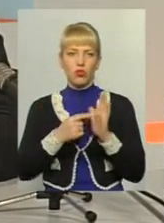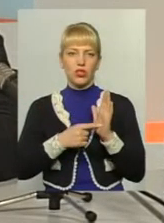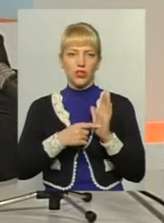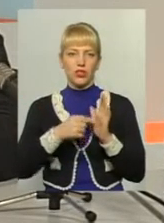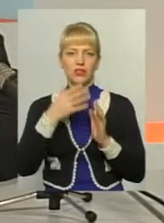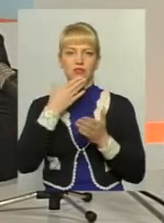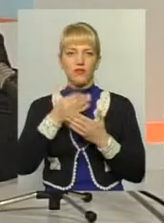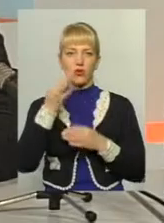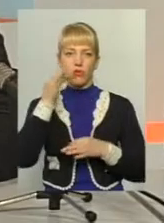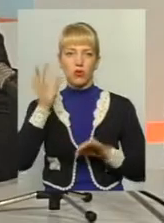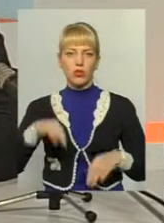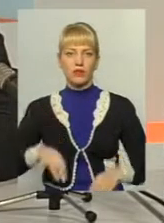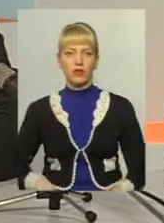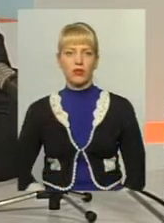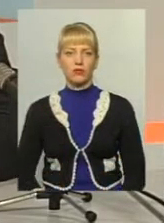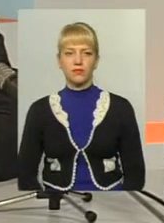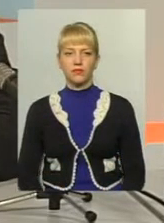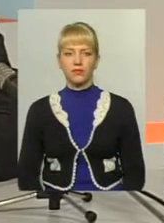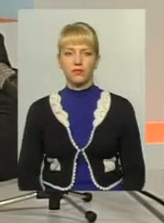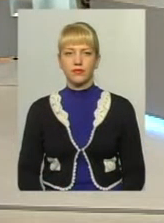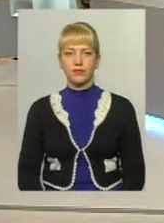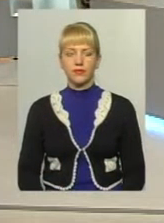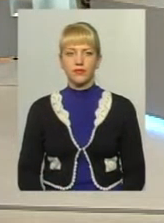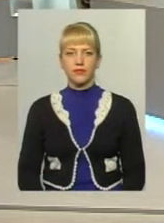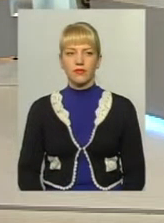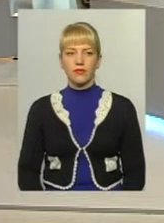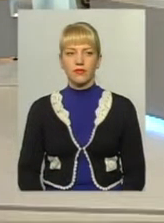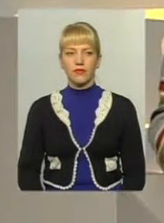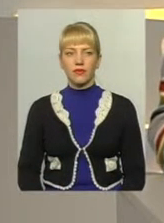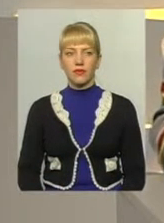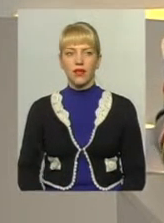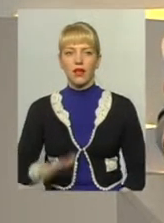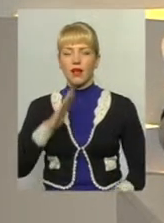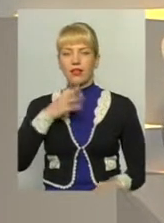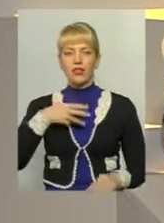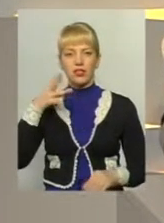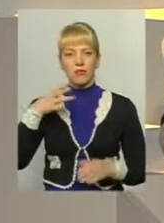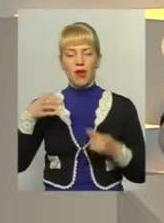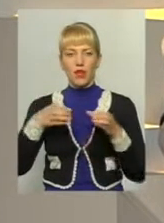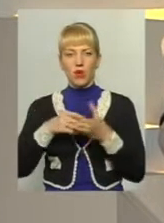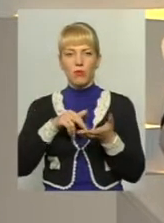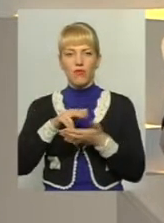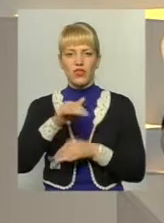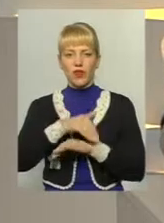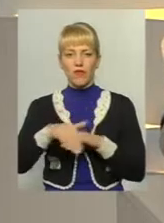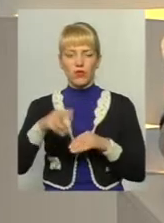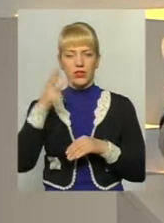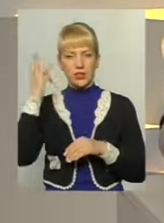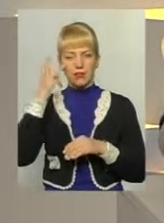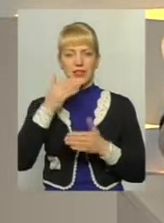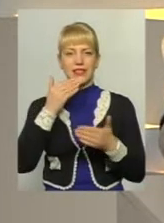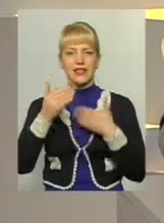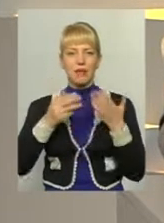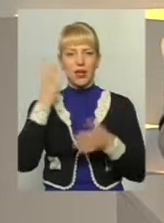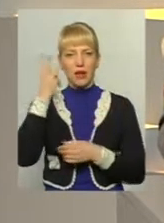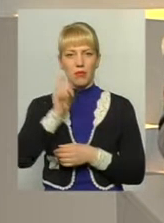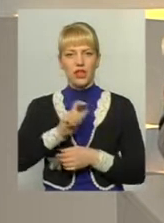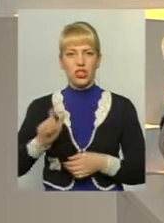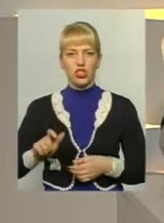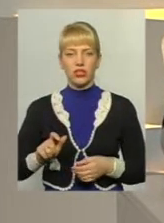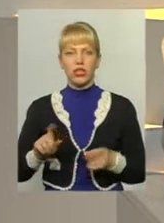ще більше буде якби заявок на участь цій, про те, що вже перші, якби ОСББ прийшли, ну прийшли